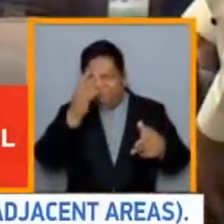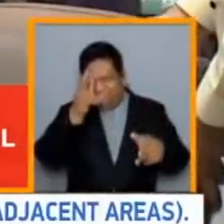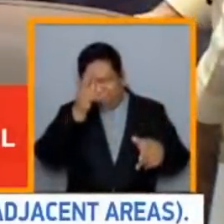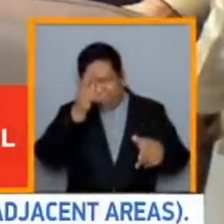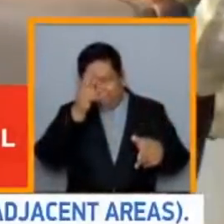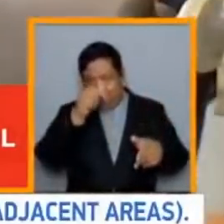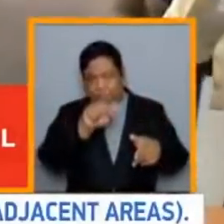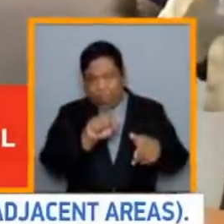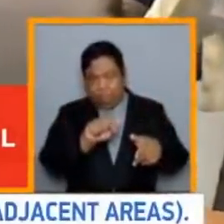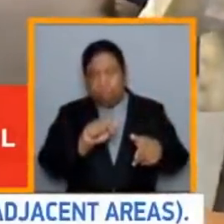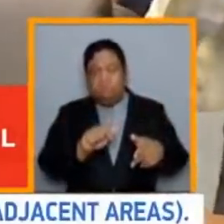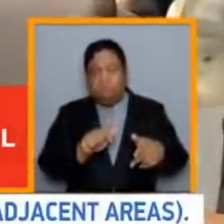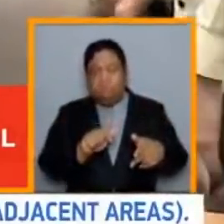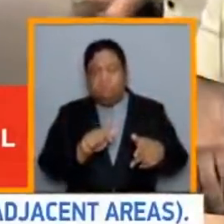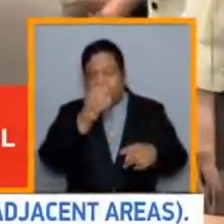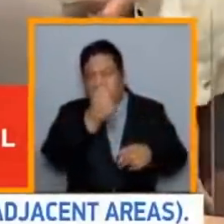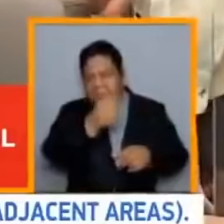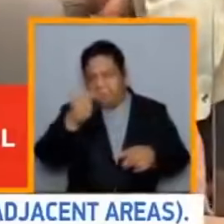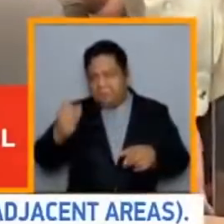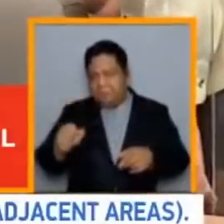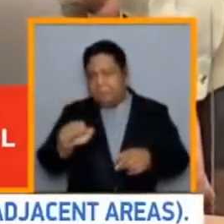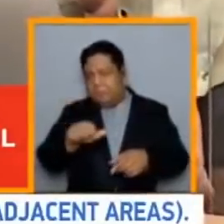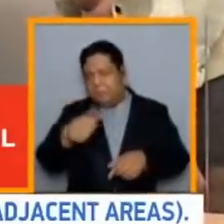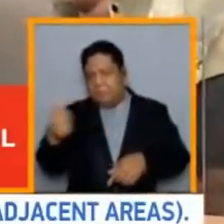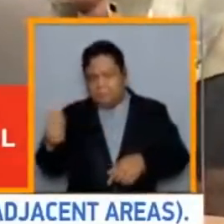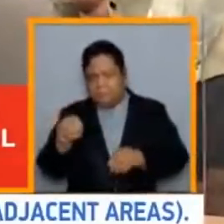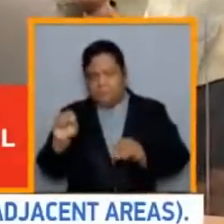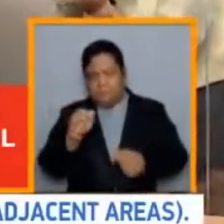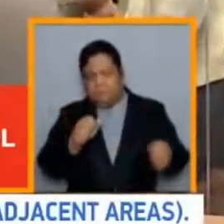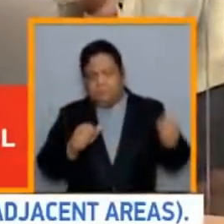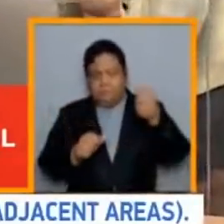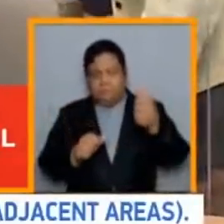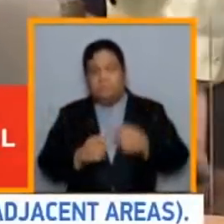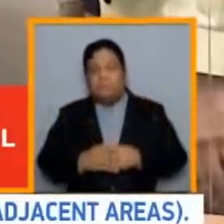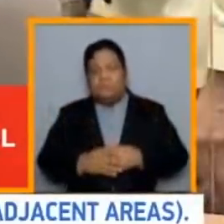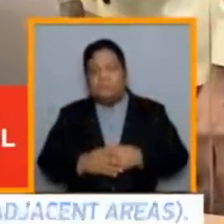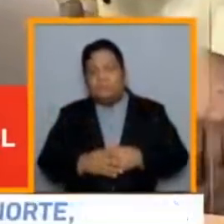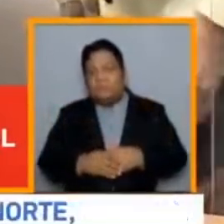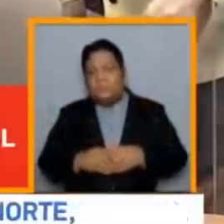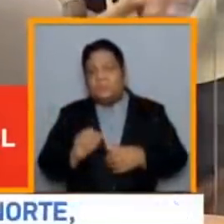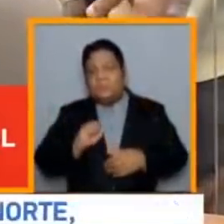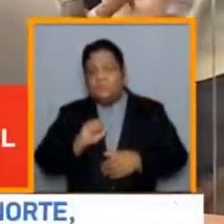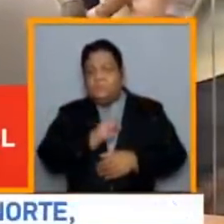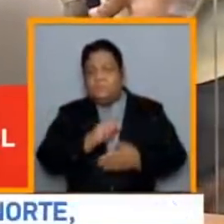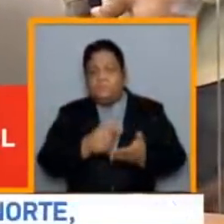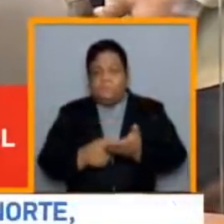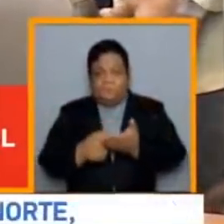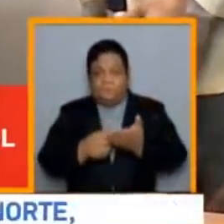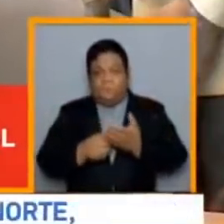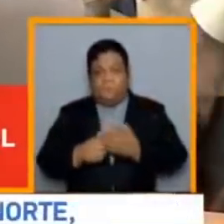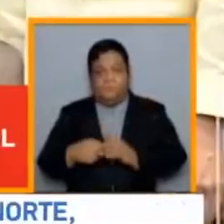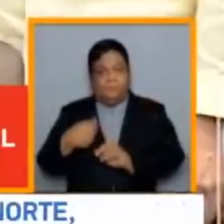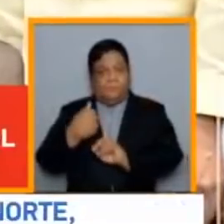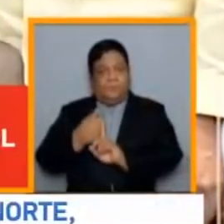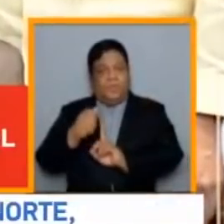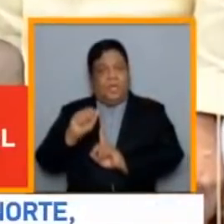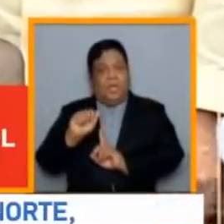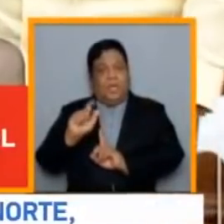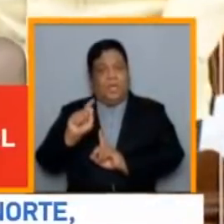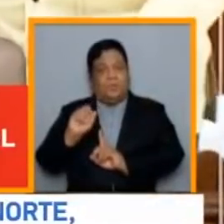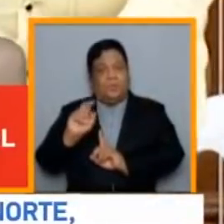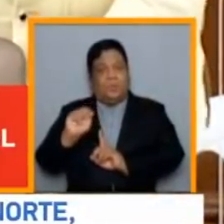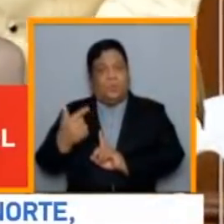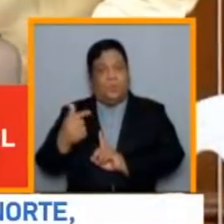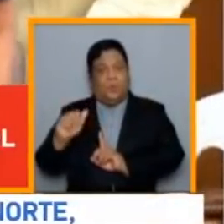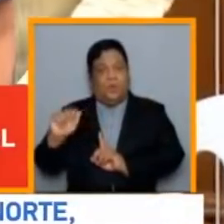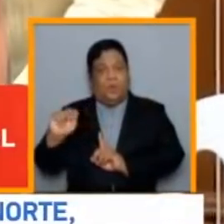Personnel and Records Management. Sa pagdinig ng Senado, sinabi ng negosyante si Charlie Atong Ang na nag-alok umano si Campo na ipadukot ang